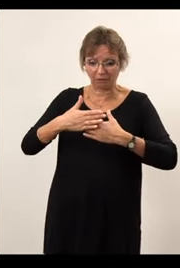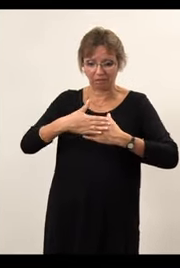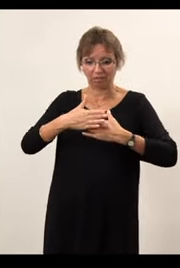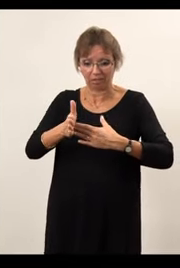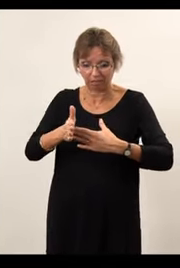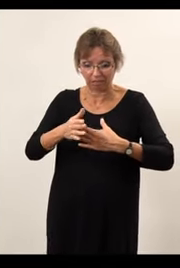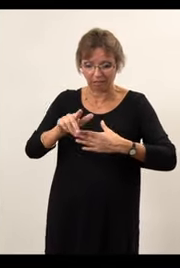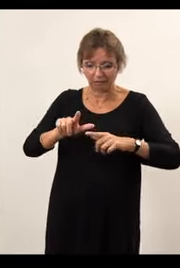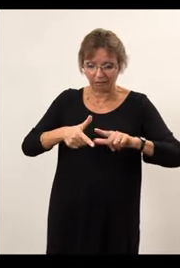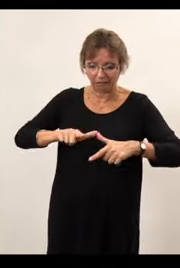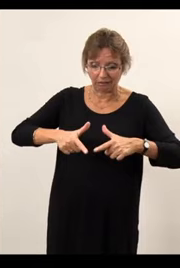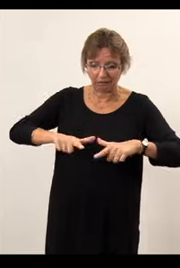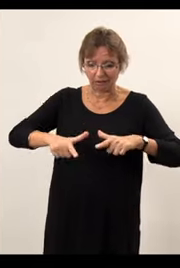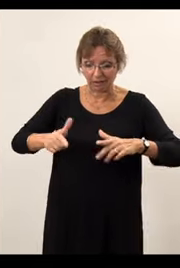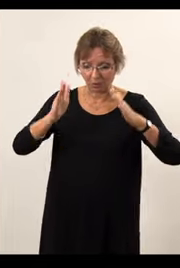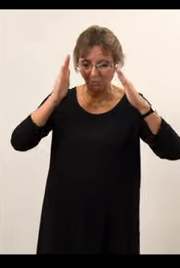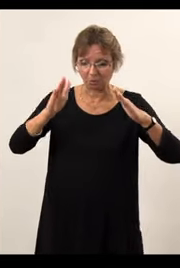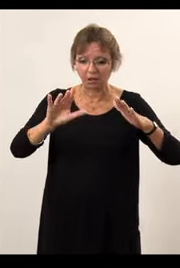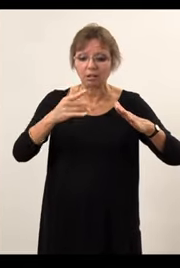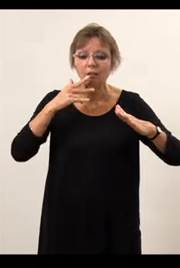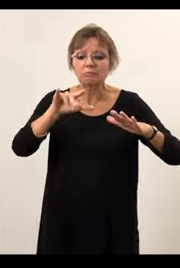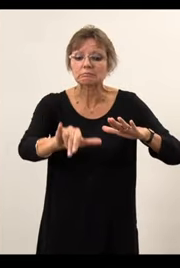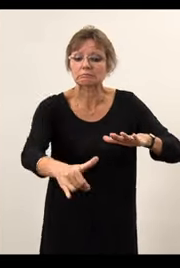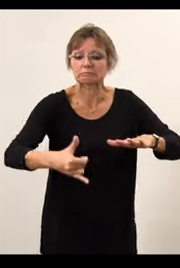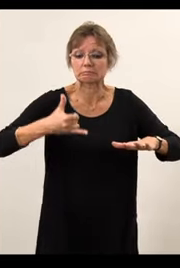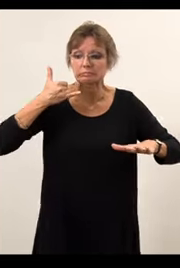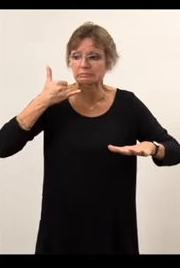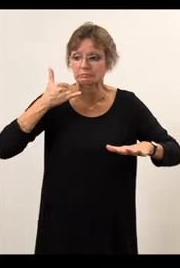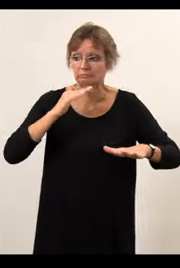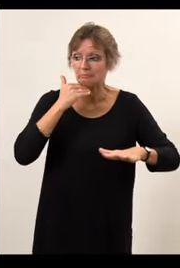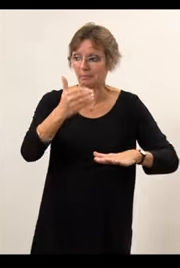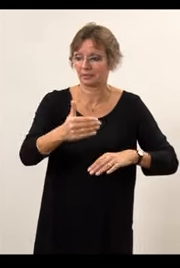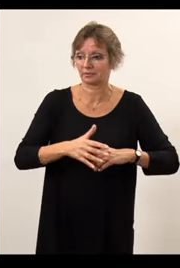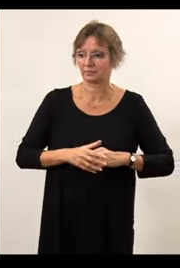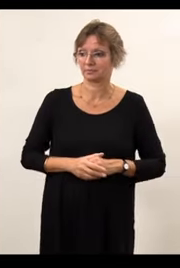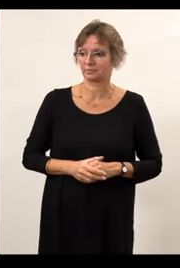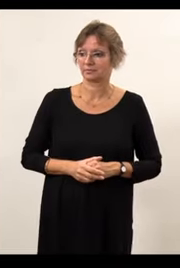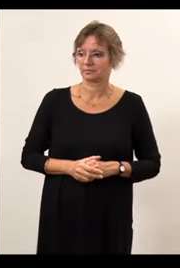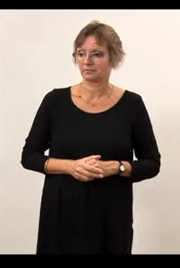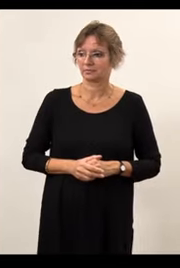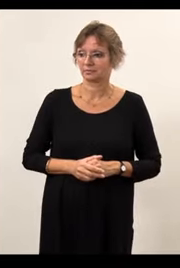porte, d'aller dans le couloir pour prendre le téléphone.